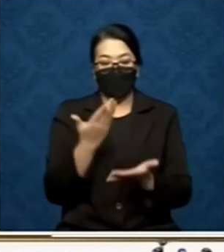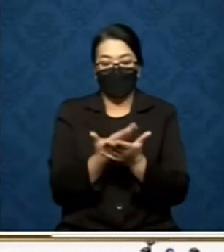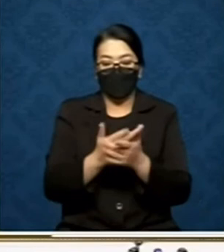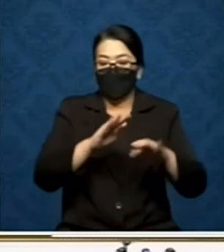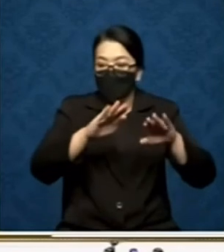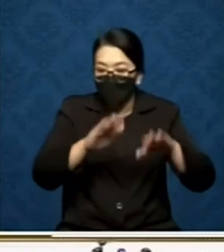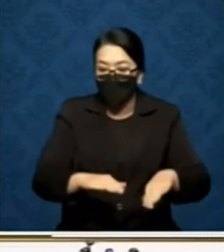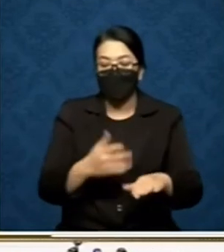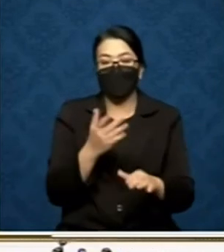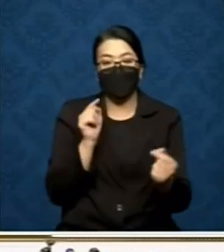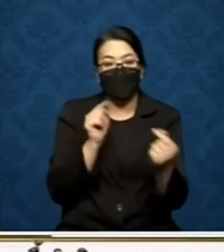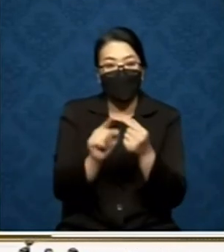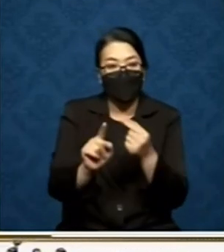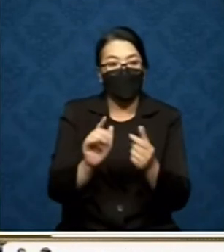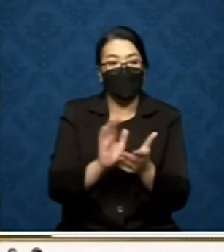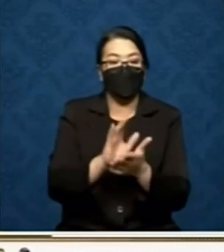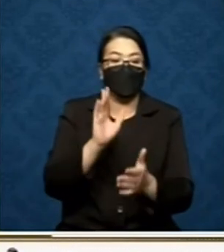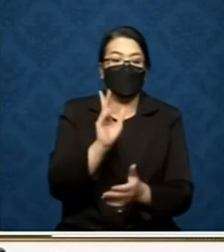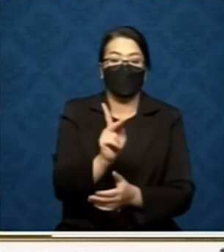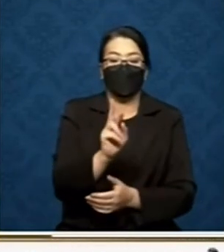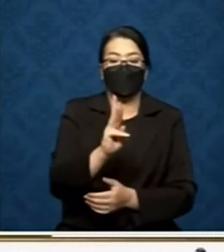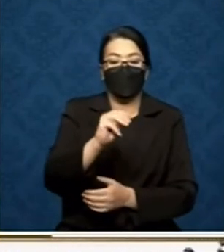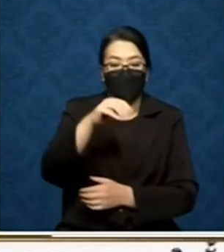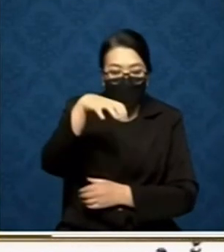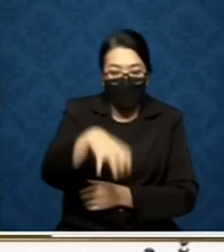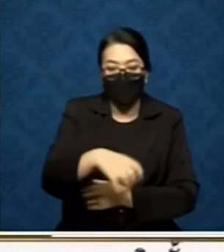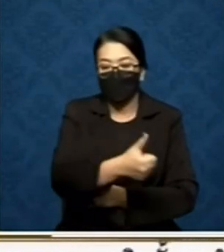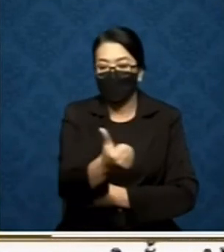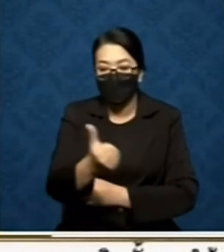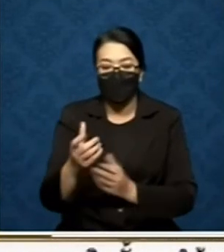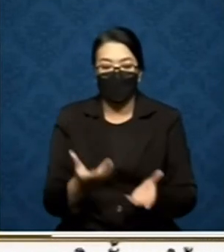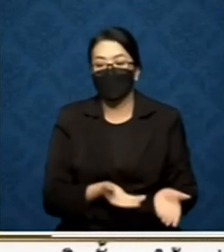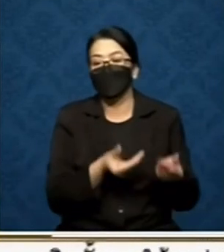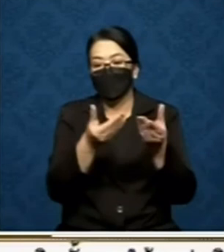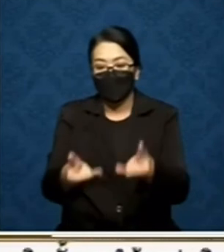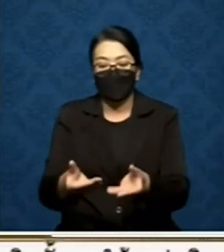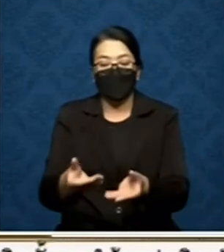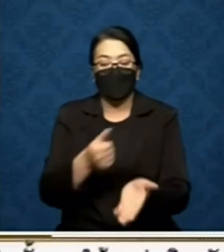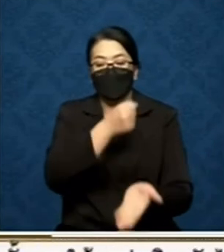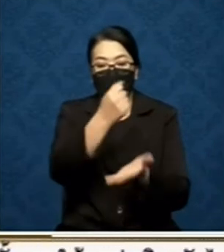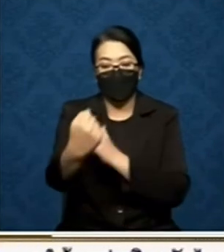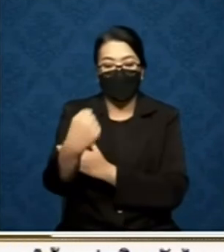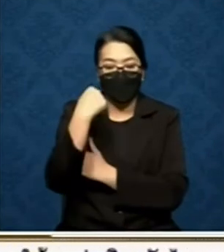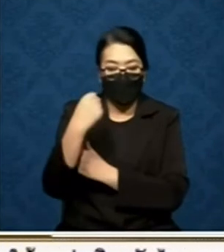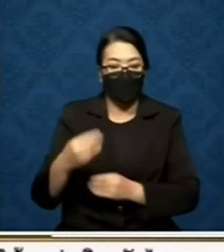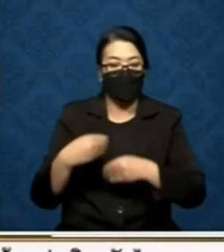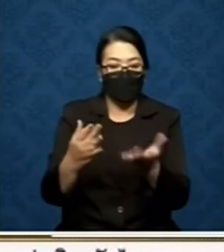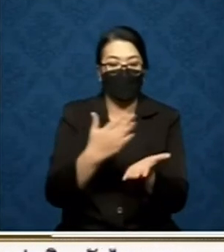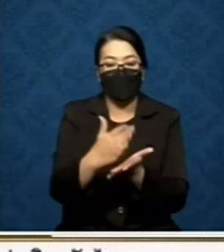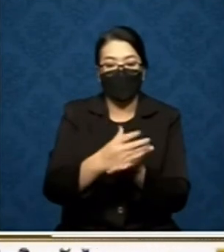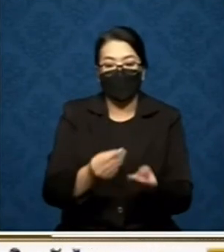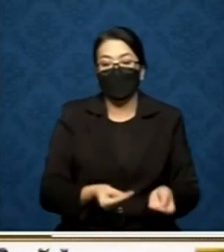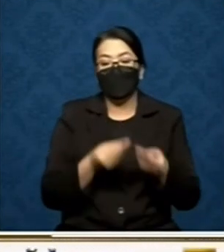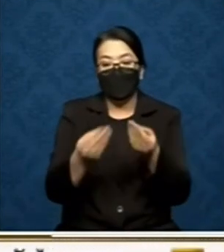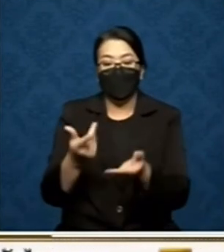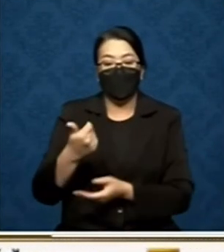มารในส่วนของกรมอื่นๆแล้วไปสับสนในส่วนของการกระจายอำนาจเพื่อให้ก็มารตก